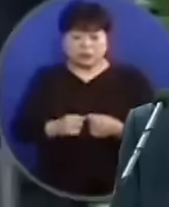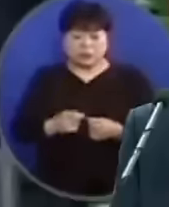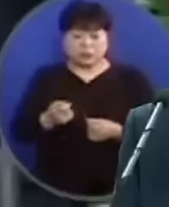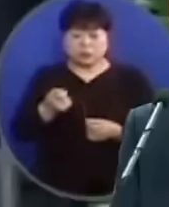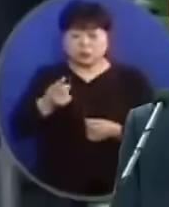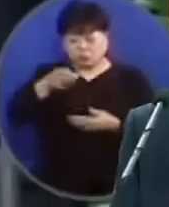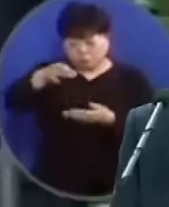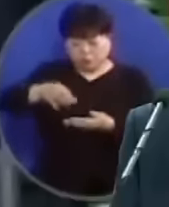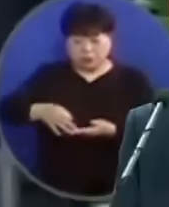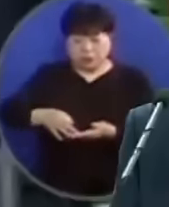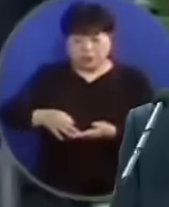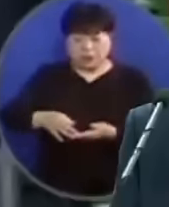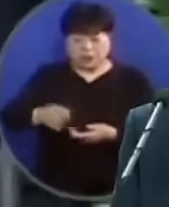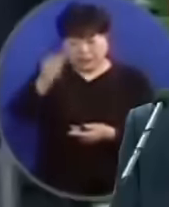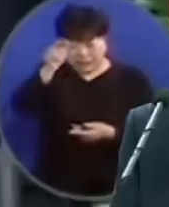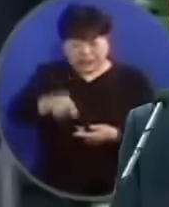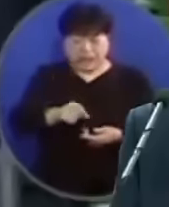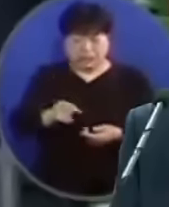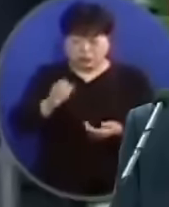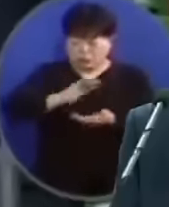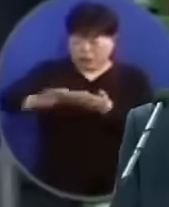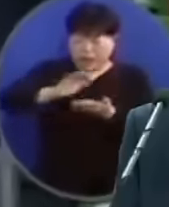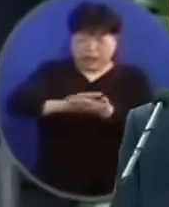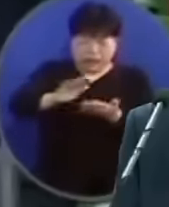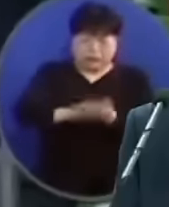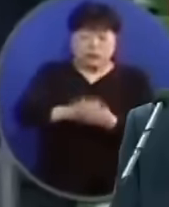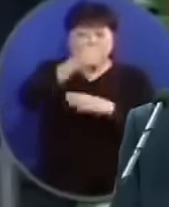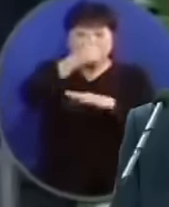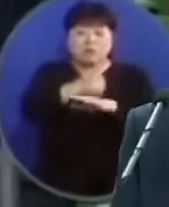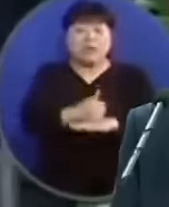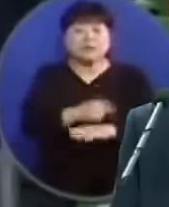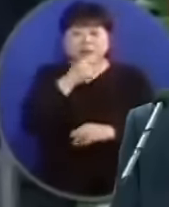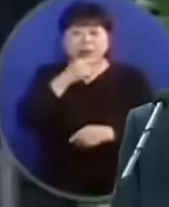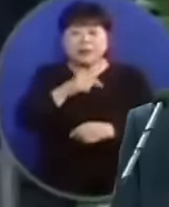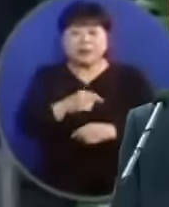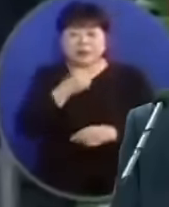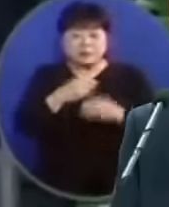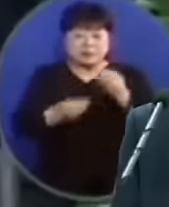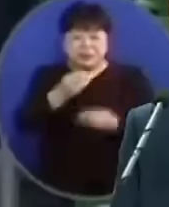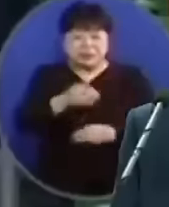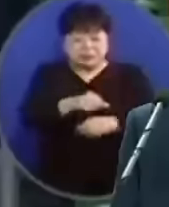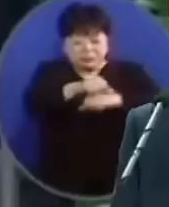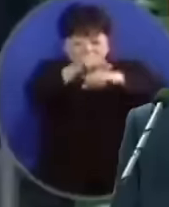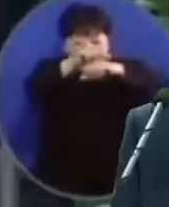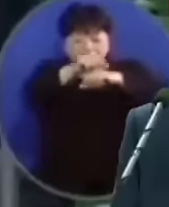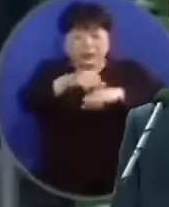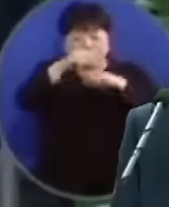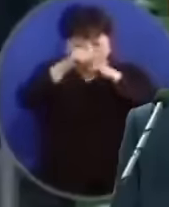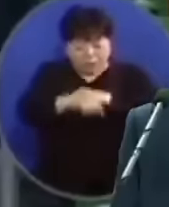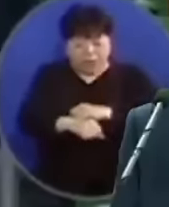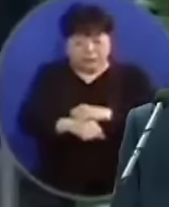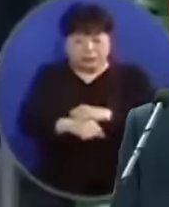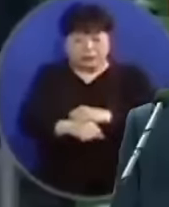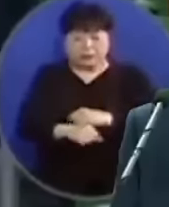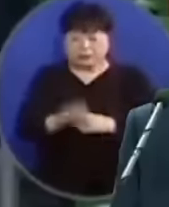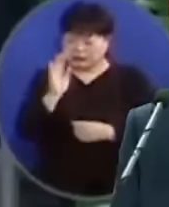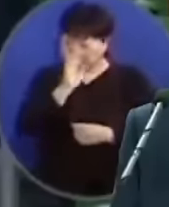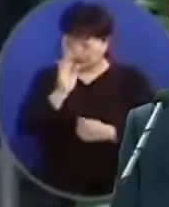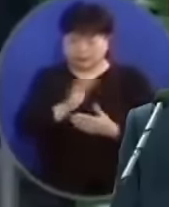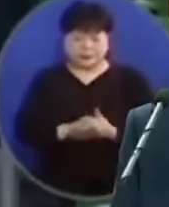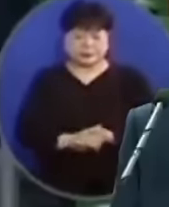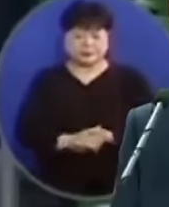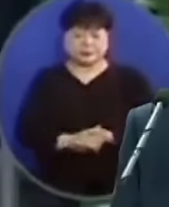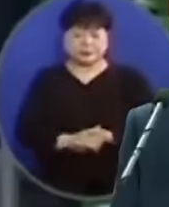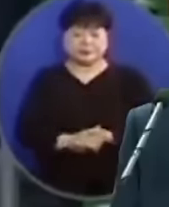없는데 카드를 막 끌고 제껴놓고 난 다음에 나중에 빚 감당하지 못해서 파산하는 그런 일이 있어서는 안 되는